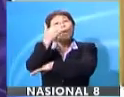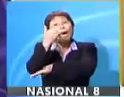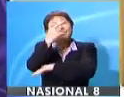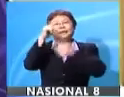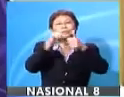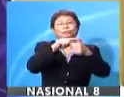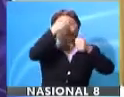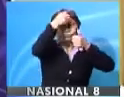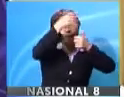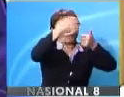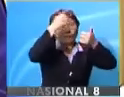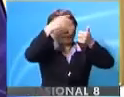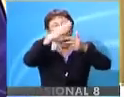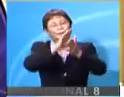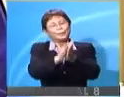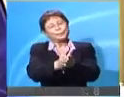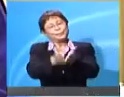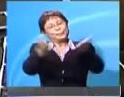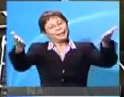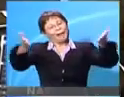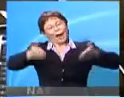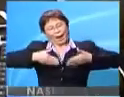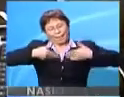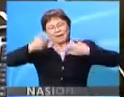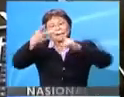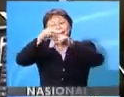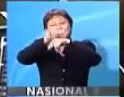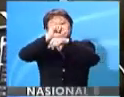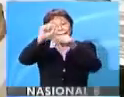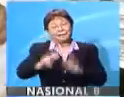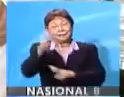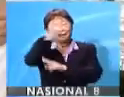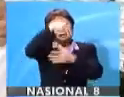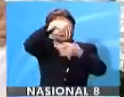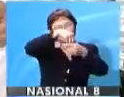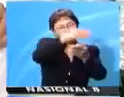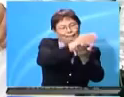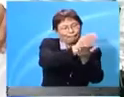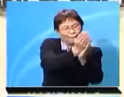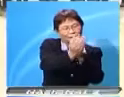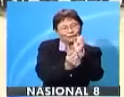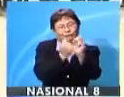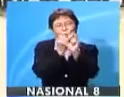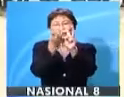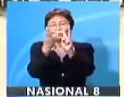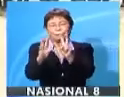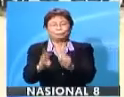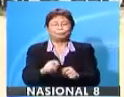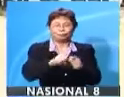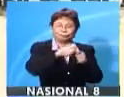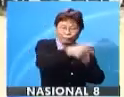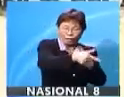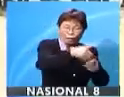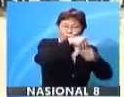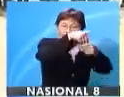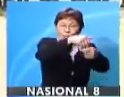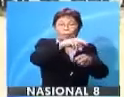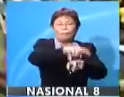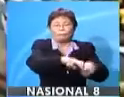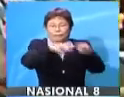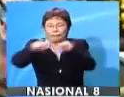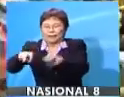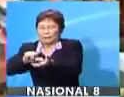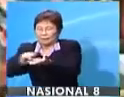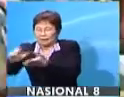beberapa pengumuman dan berita gembira kepada penjawat awam dalam bajet 2016. Antaranya pemberian faedah pemindahan